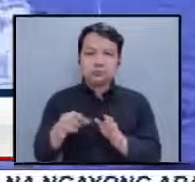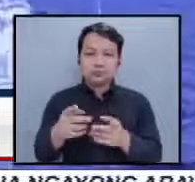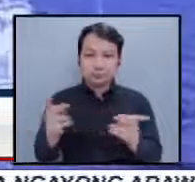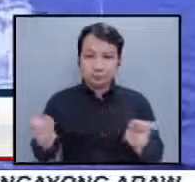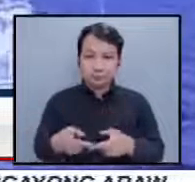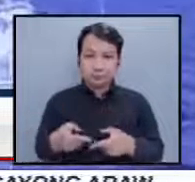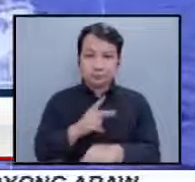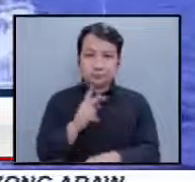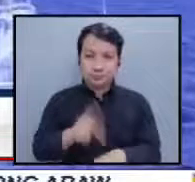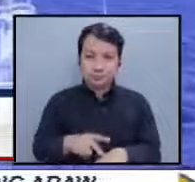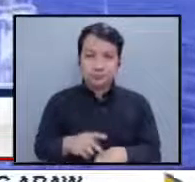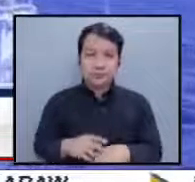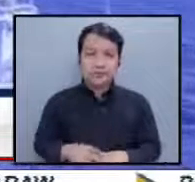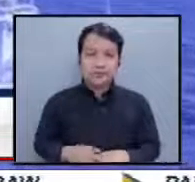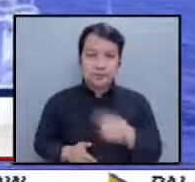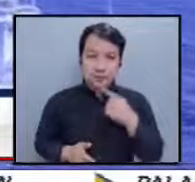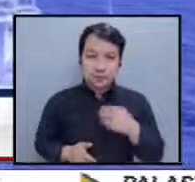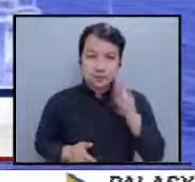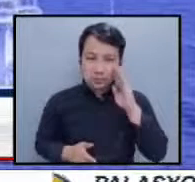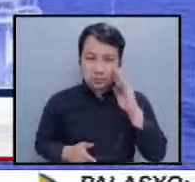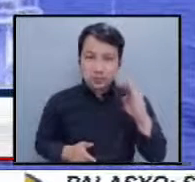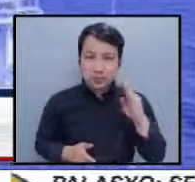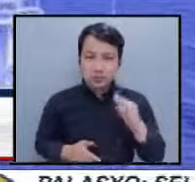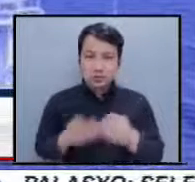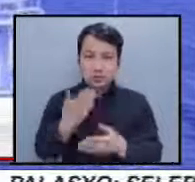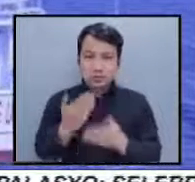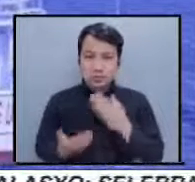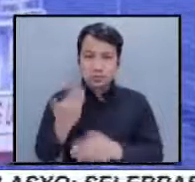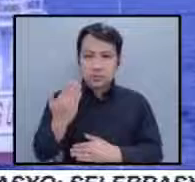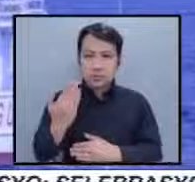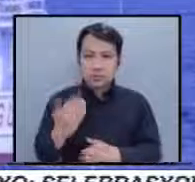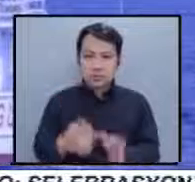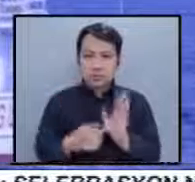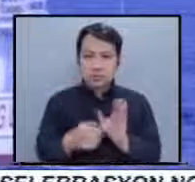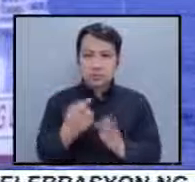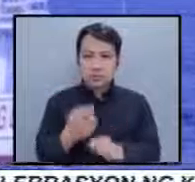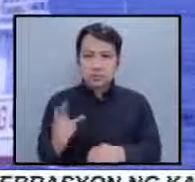Pilipinas. Bea Bernardo para sa Morning Show ng Bayan, Rise and Shine, Pilipinas.